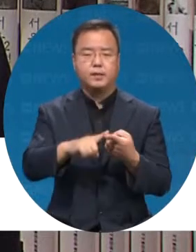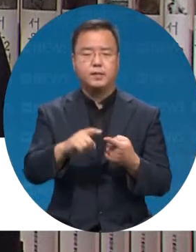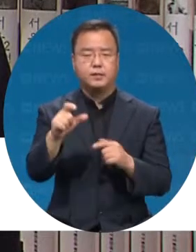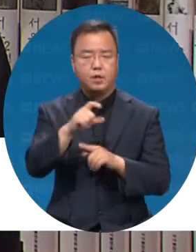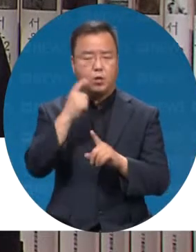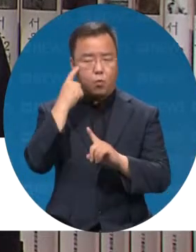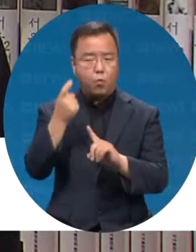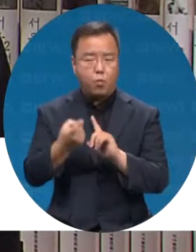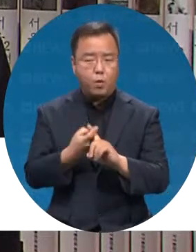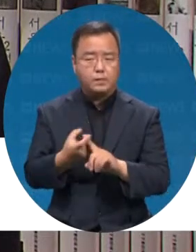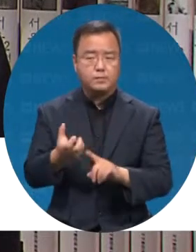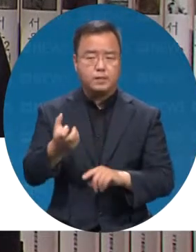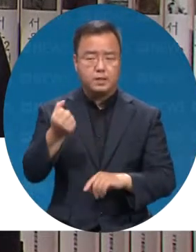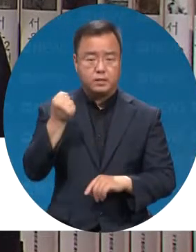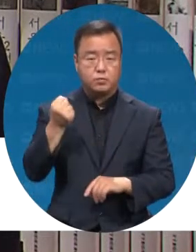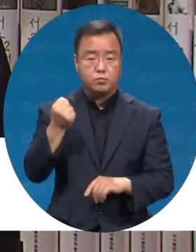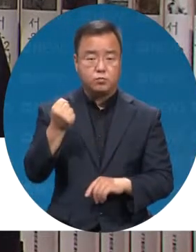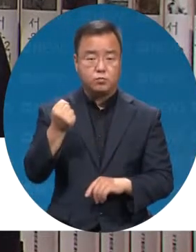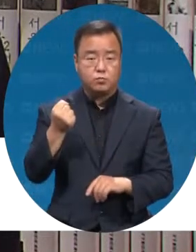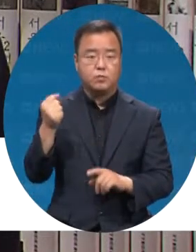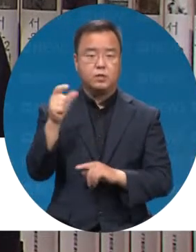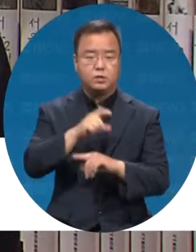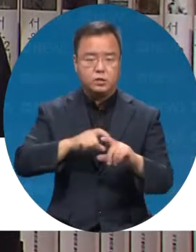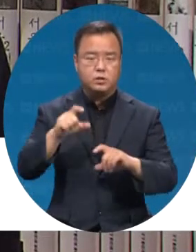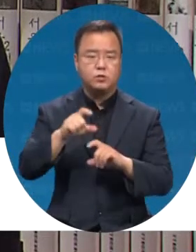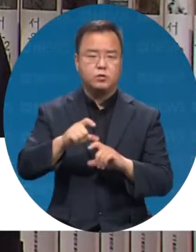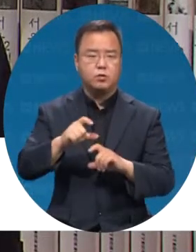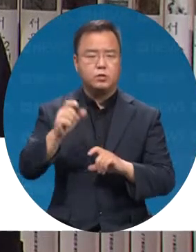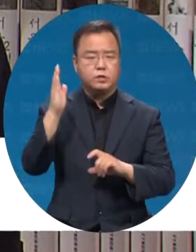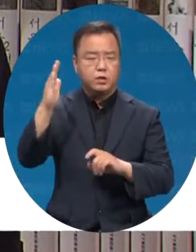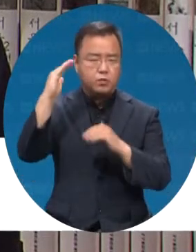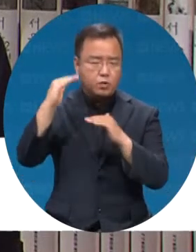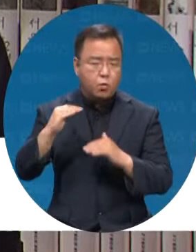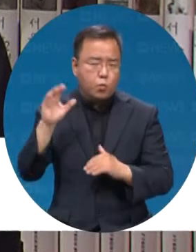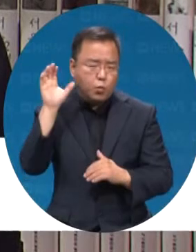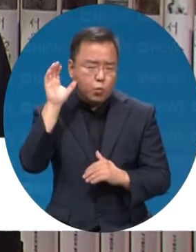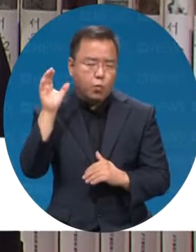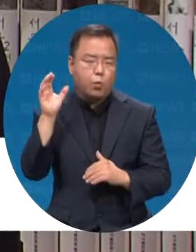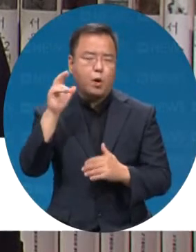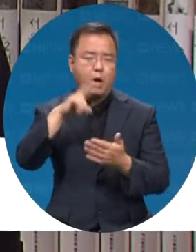관심을 가지고 더 많은 이야기들을 접할수록 역시